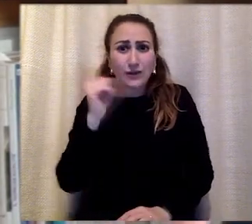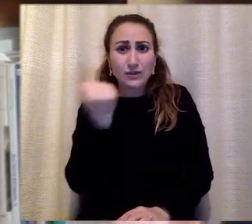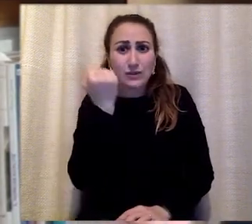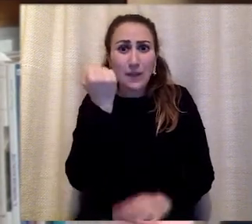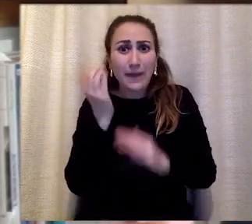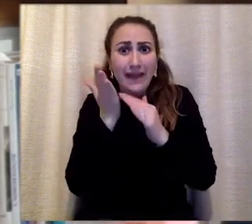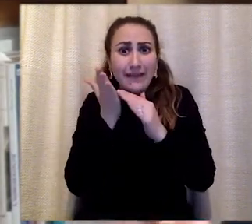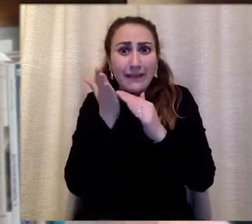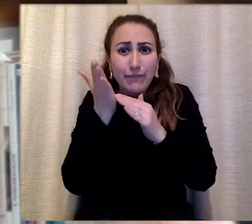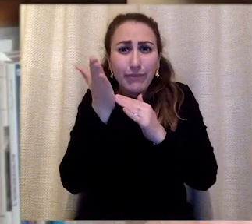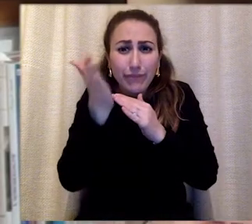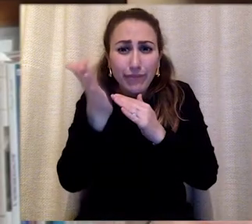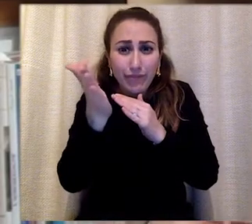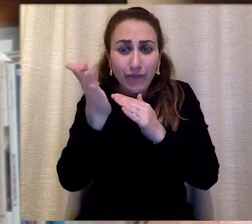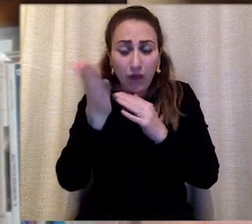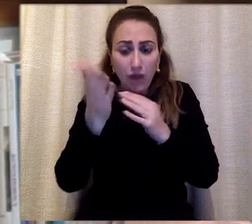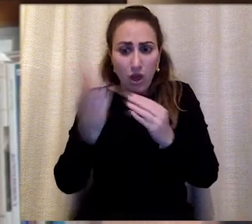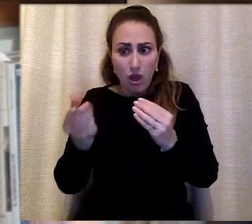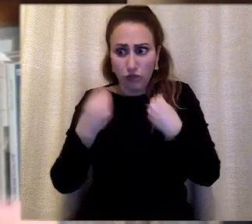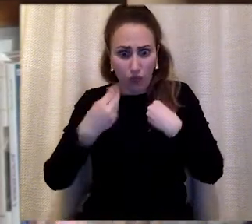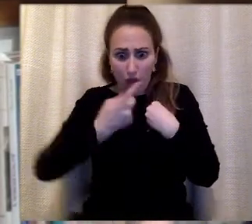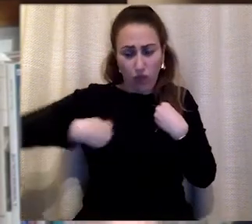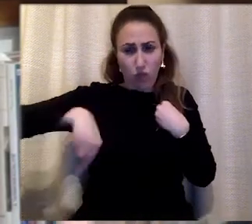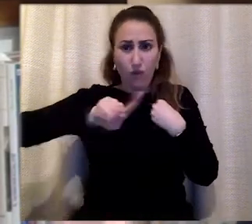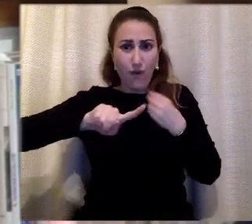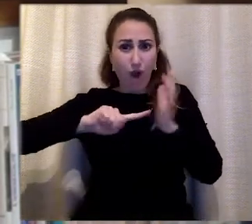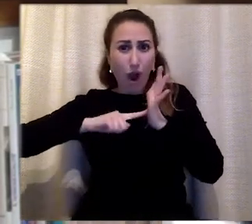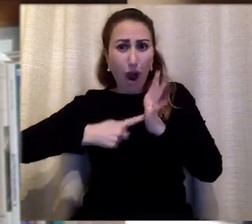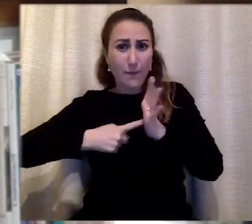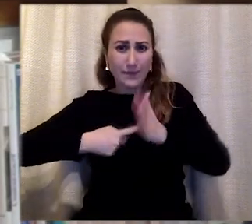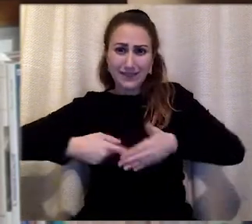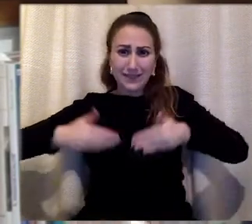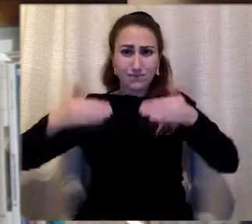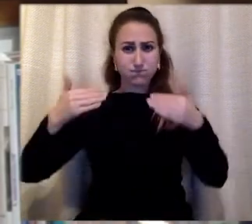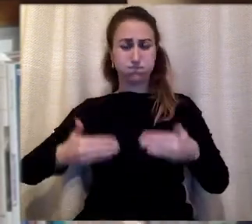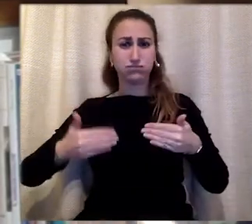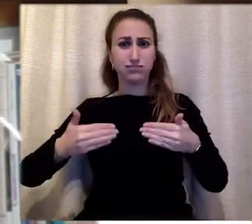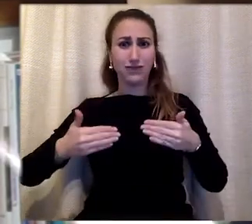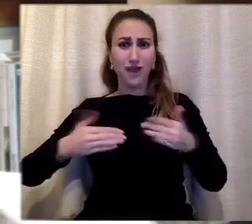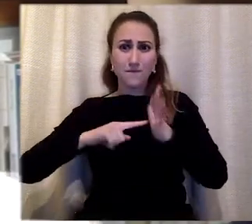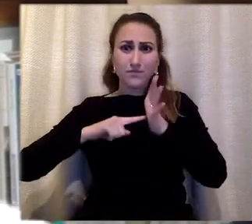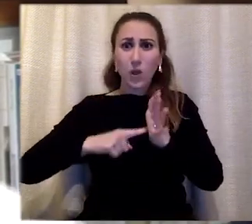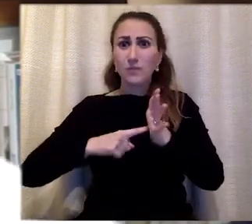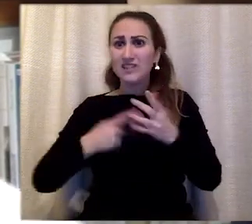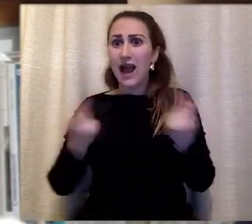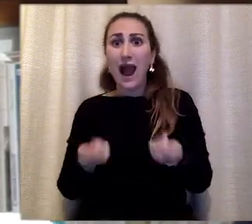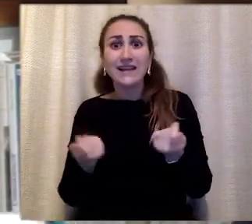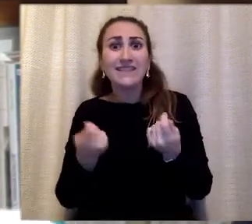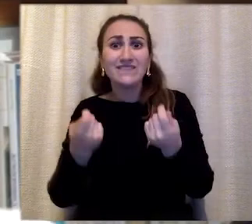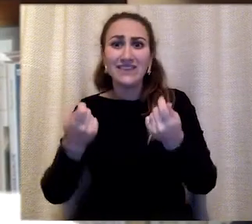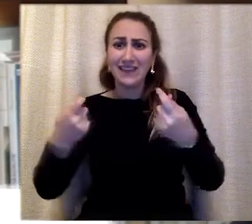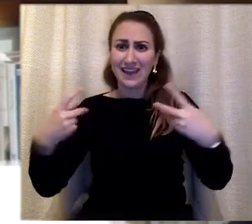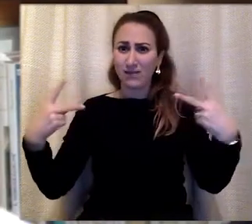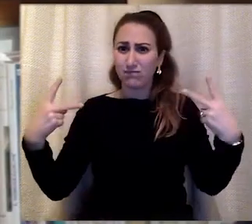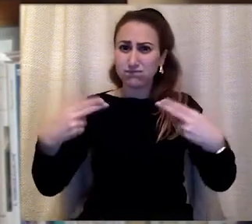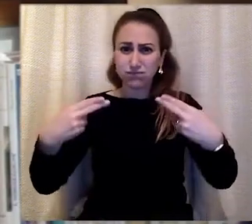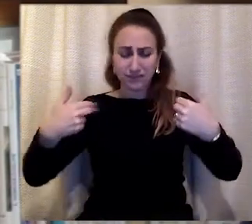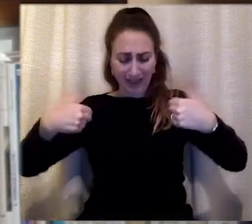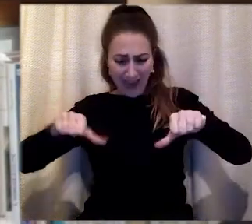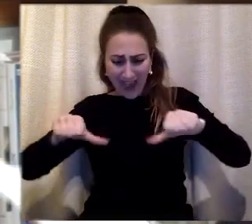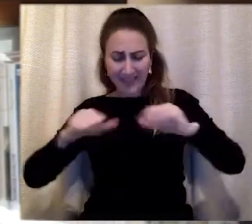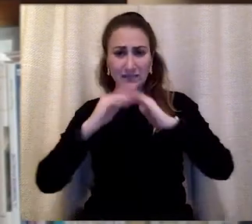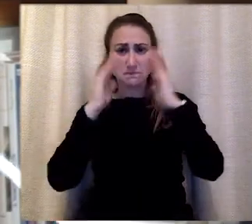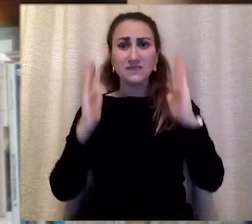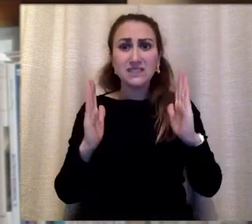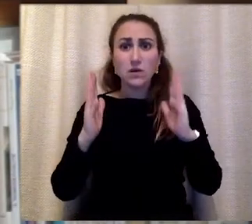même toutes les démarches que nous faisons pour son règne. Et l'Église allait être comme obligée